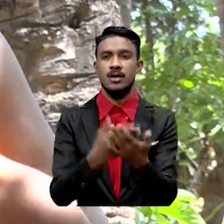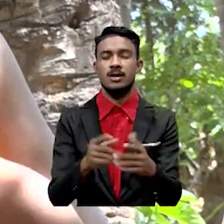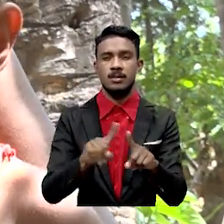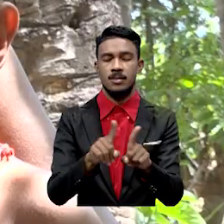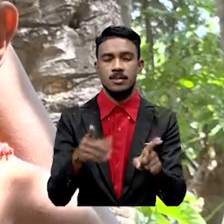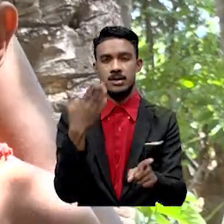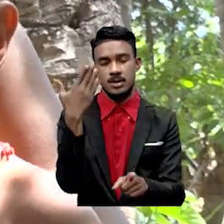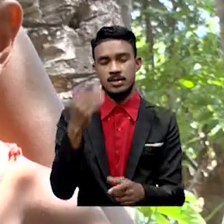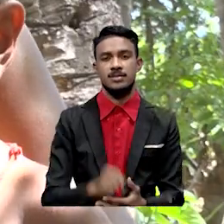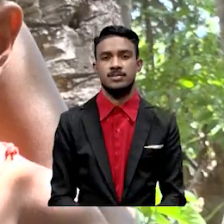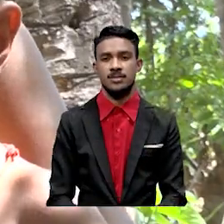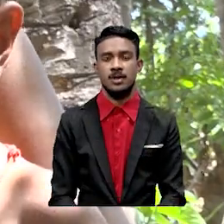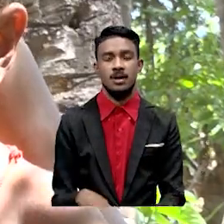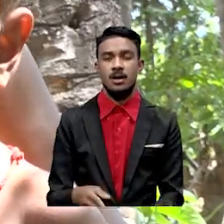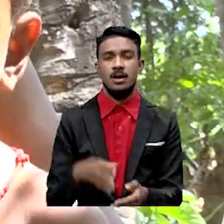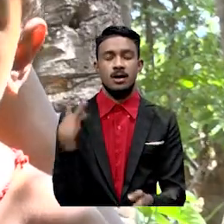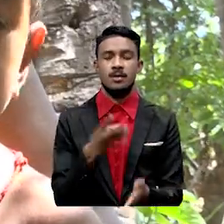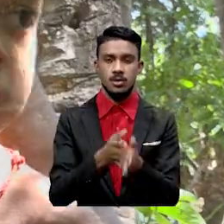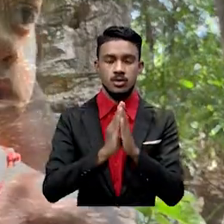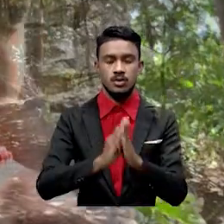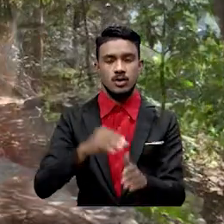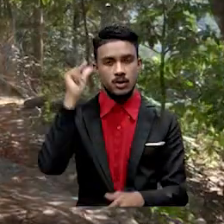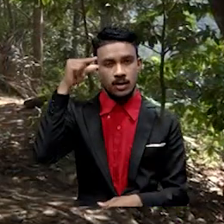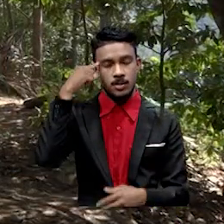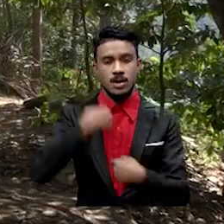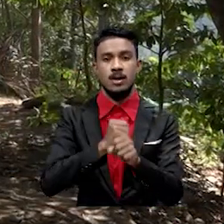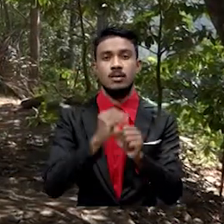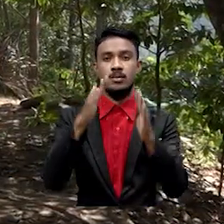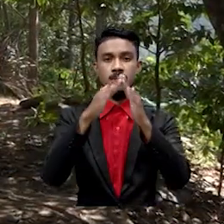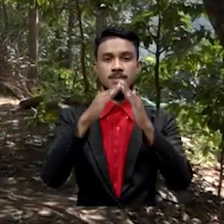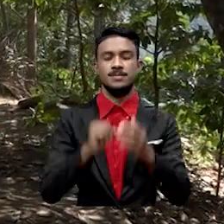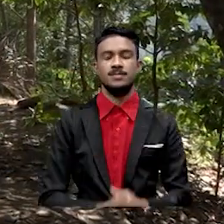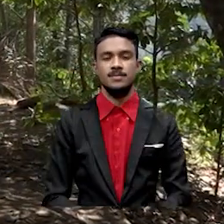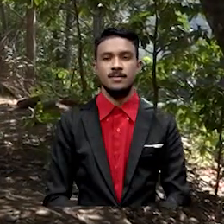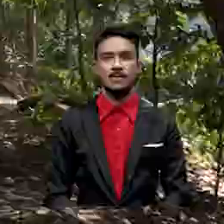makan sama hilang. Nah menurut kuweru mak tau mata ni tu aku mana.